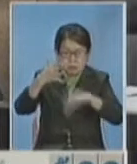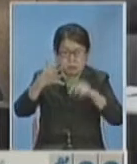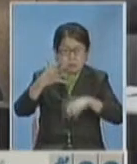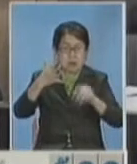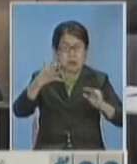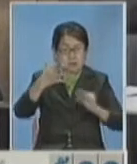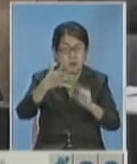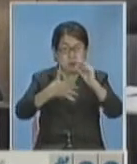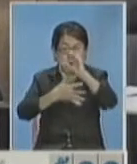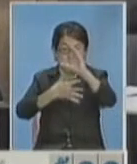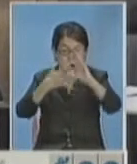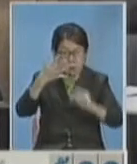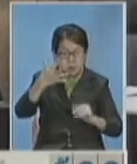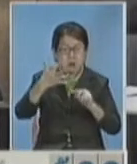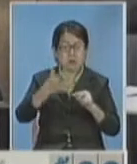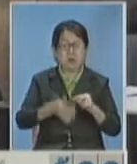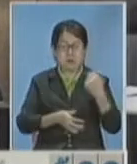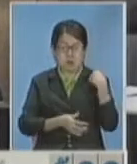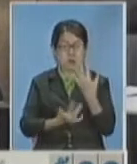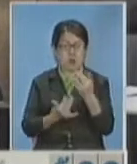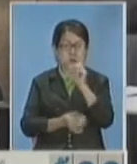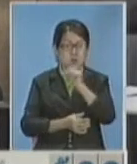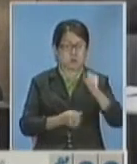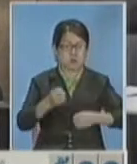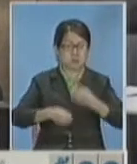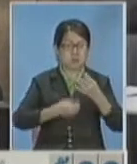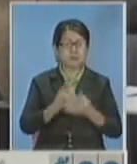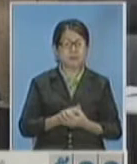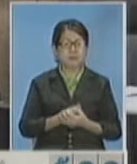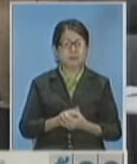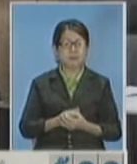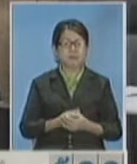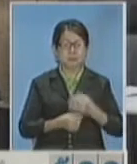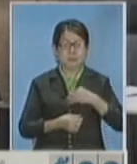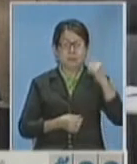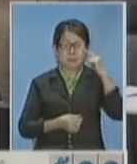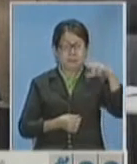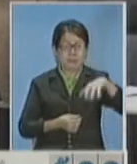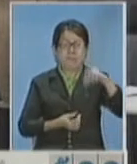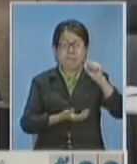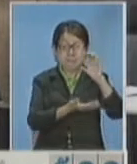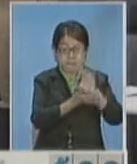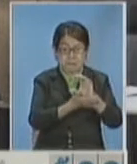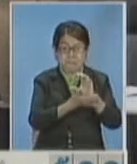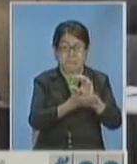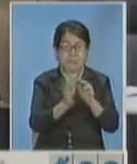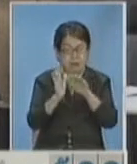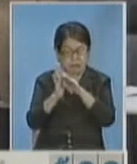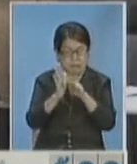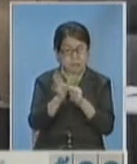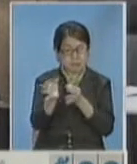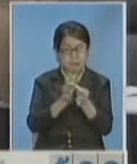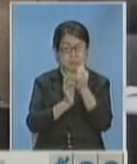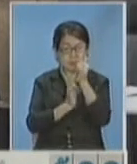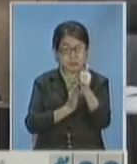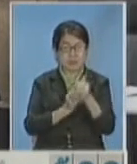อันนี้ดิฉันก็หลายท่านก็คงจะได้พูดเรื่องนี้อีกประการต่อมาดิฉันคิดว่าสำนักงบประมาณเนี่ยได้ให้หลักไว้ดีนะคะว่า